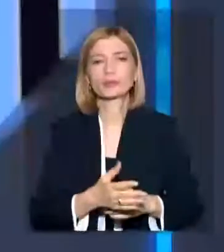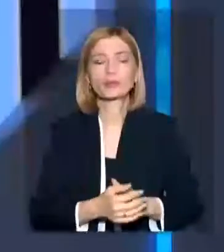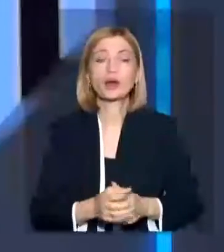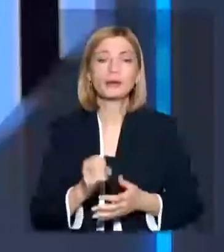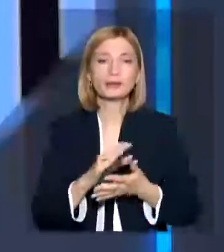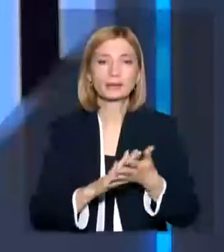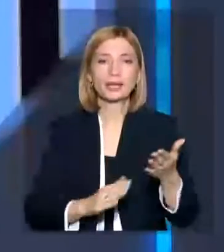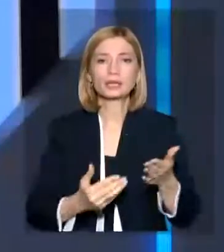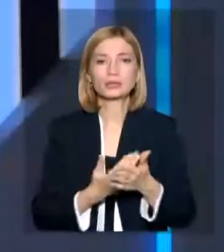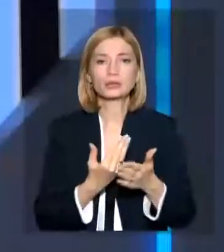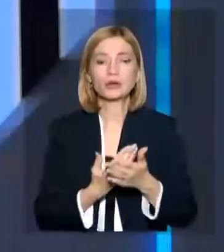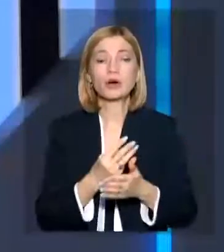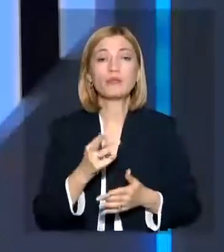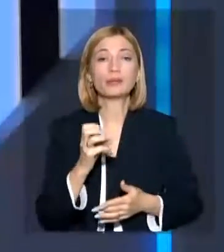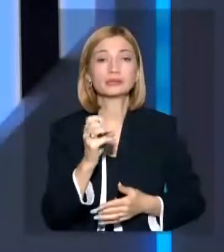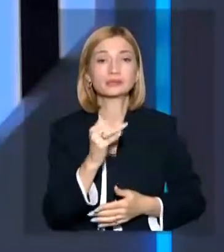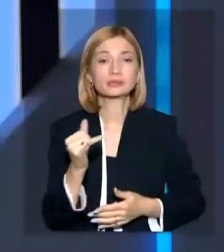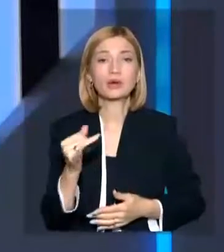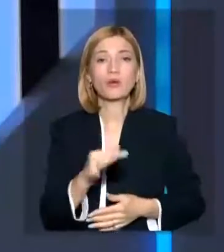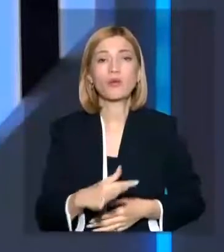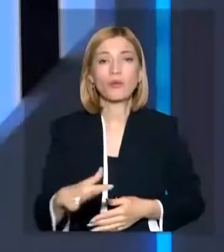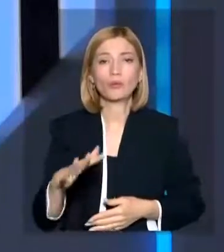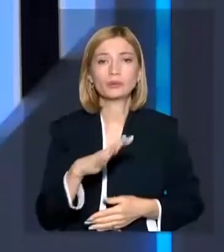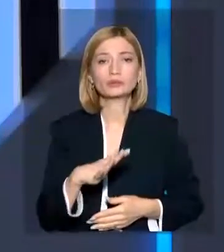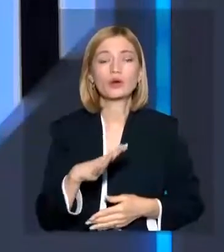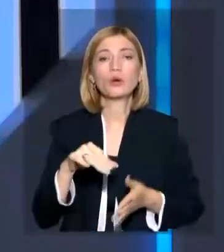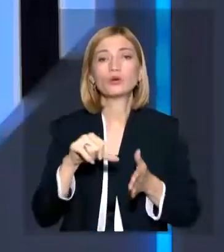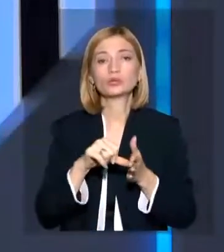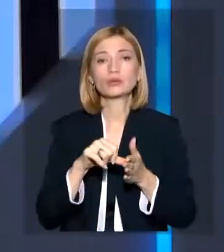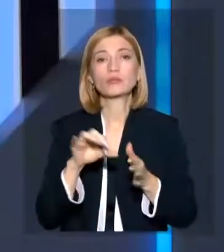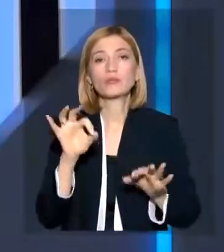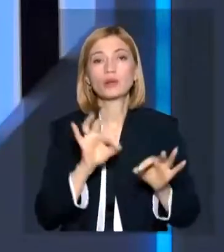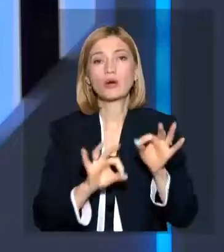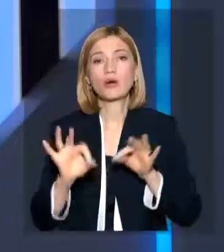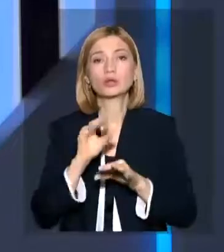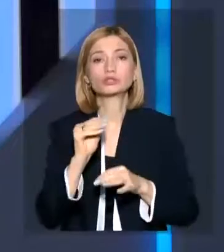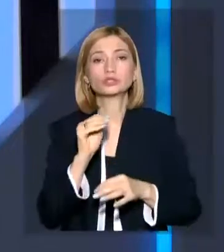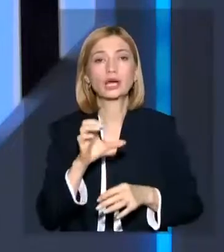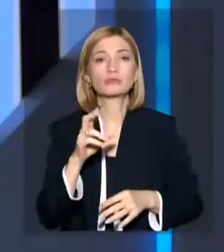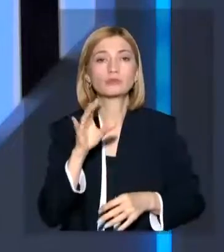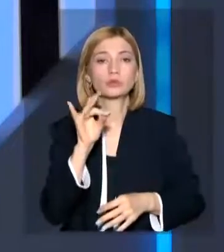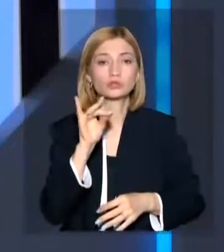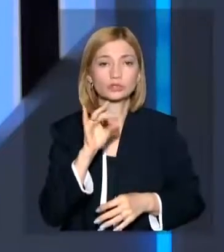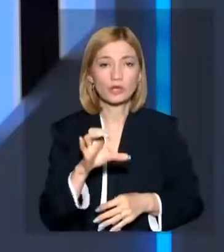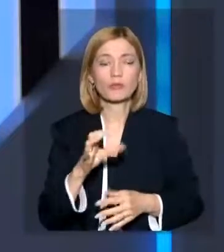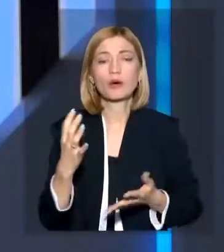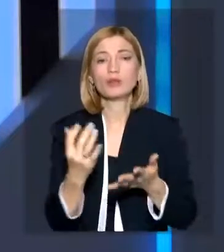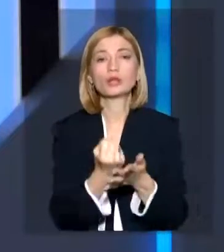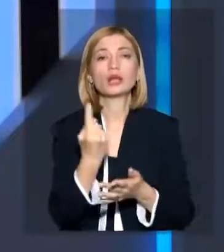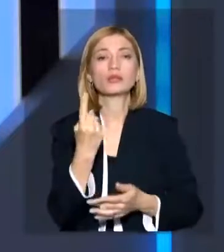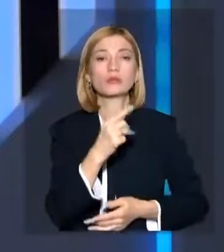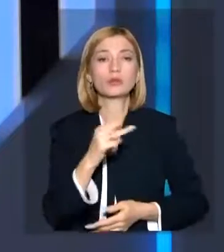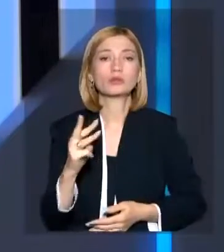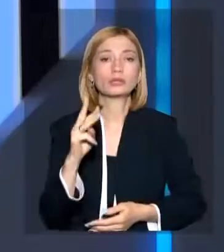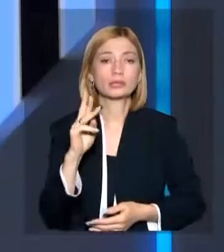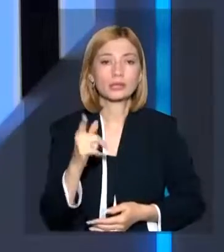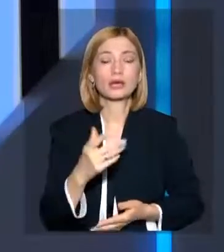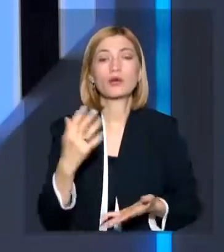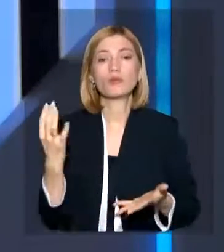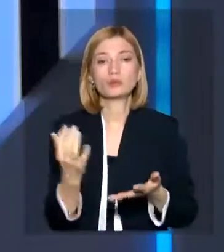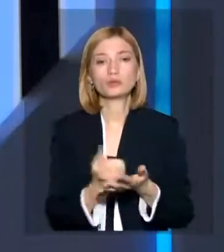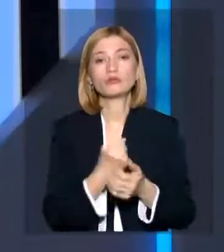А мы продолжим. А вот в Мангистауской области участники проекта «Jazz Project» получили по 1 000 000 тенге, а еще